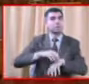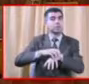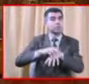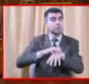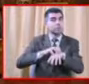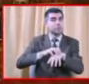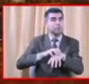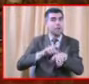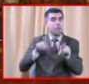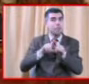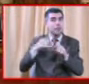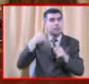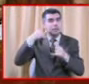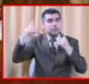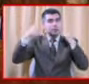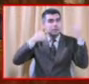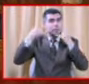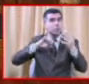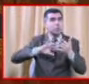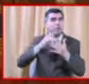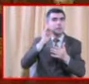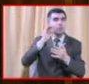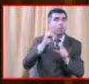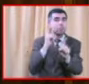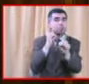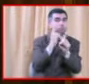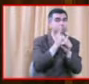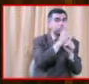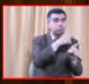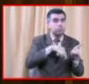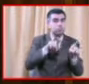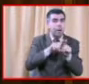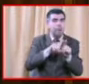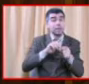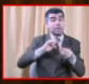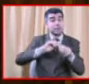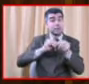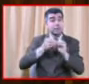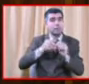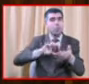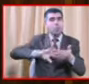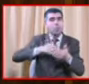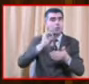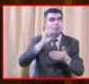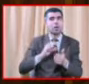مع كافة مسؤولي المركزيين والمحليين منذ الإعلان عن حالة الإنذار.